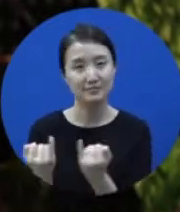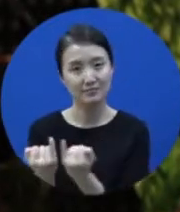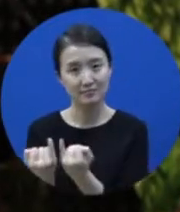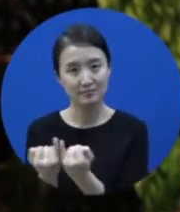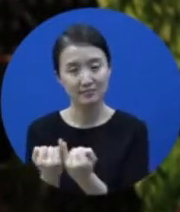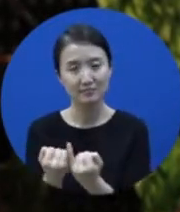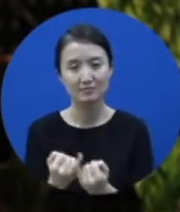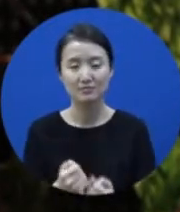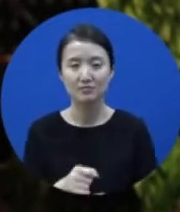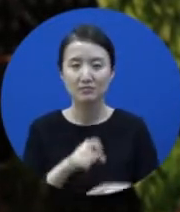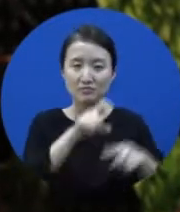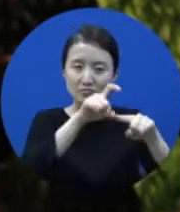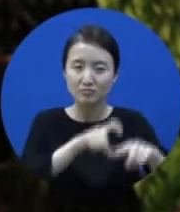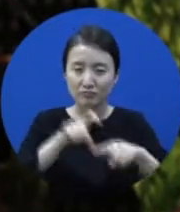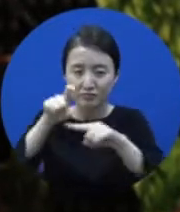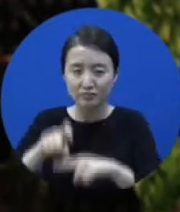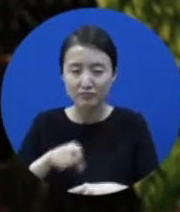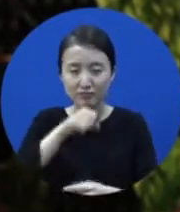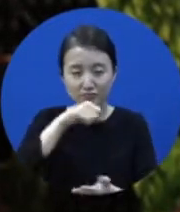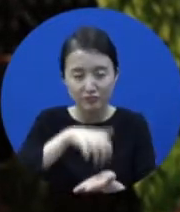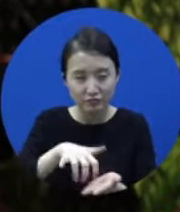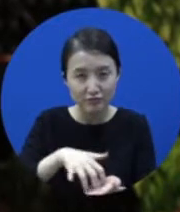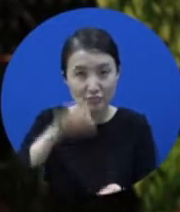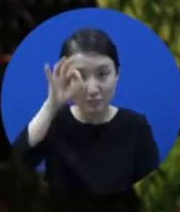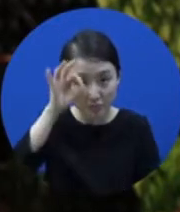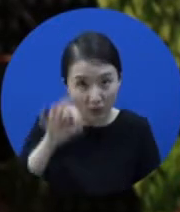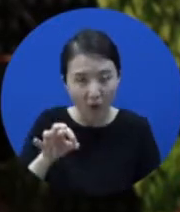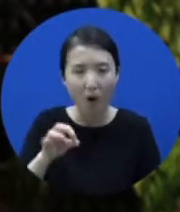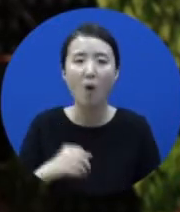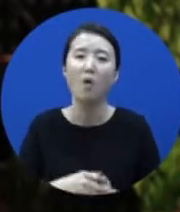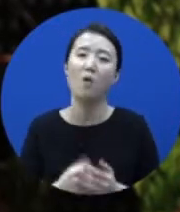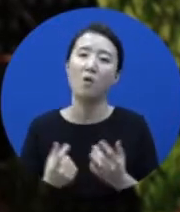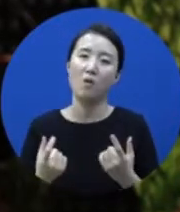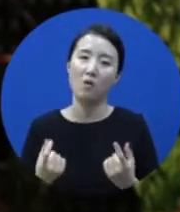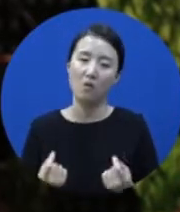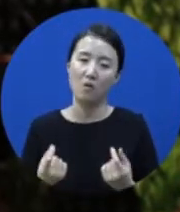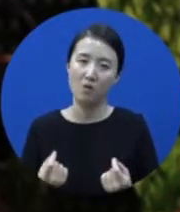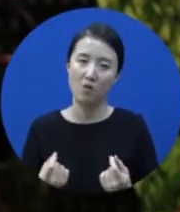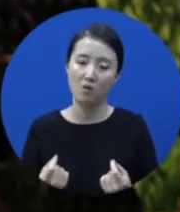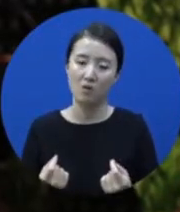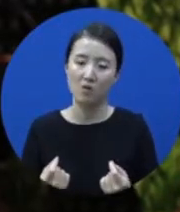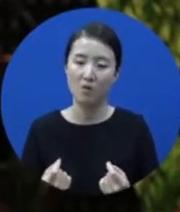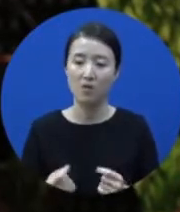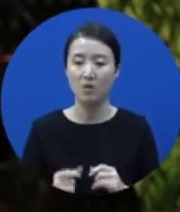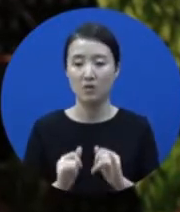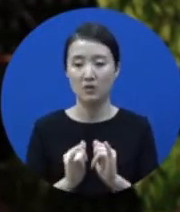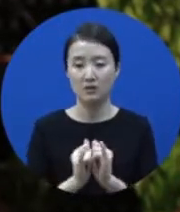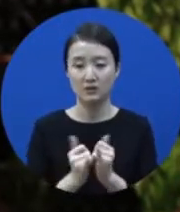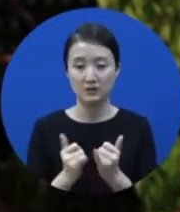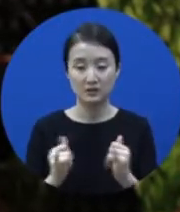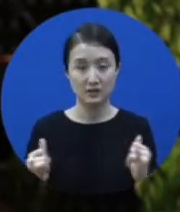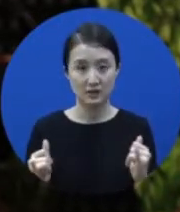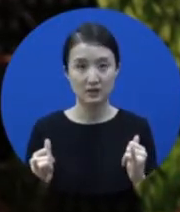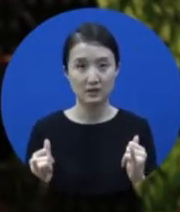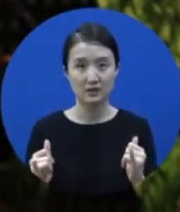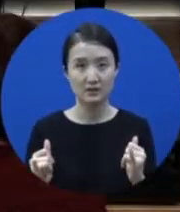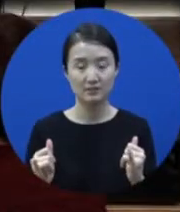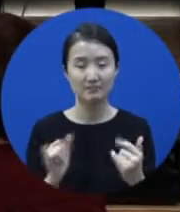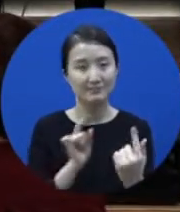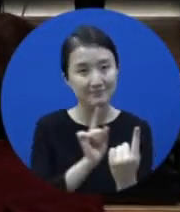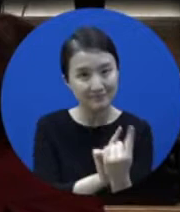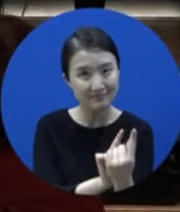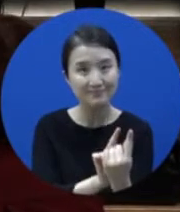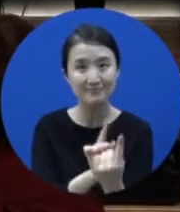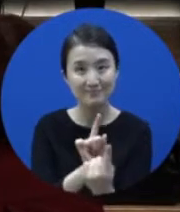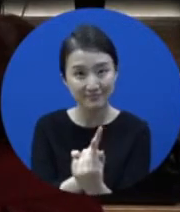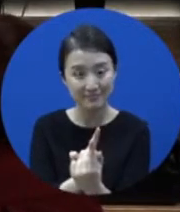좀 살펴보니까요. 바로 사람들을 만났을 때그 사람의 신뢰감이죠. 이 신뢰감은